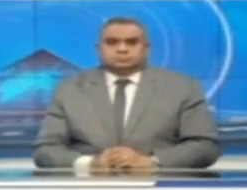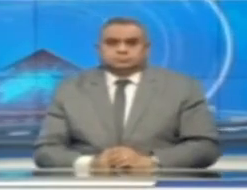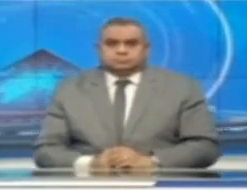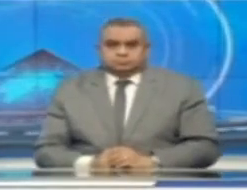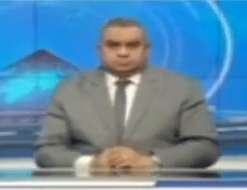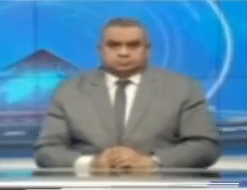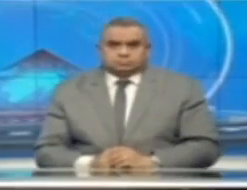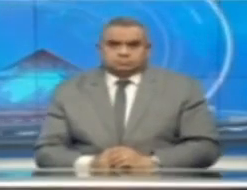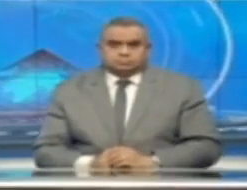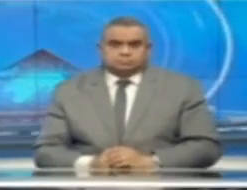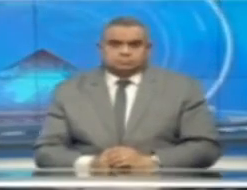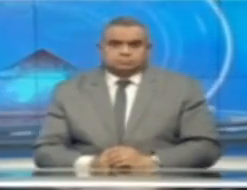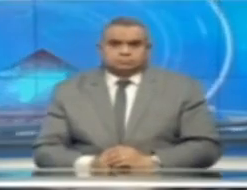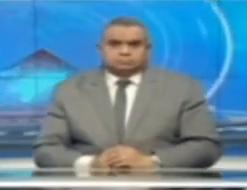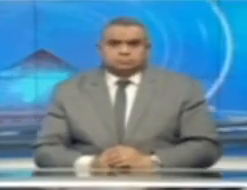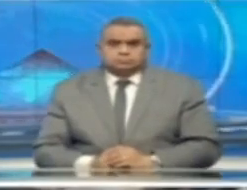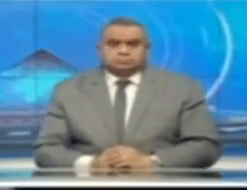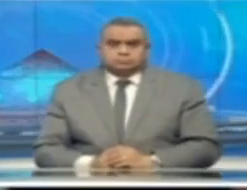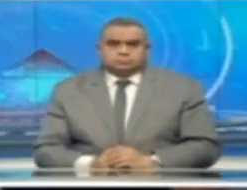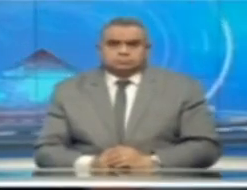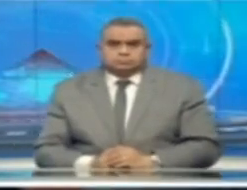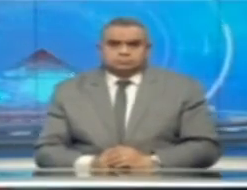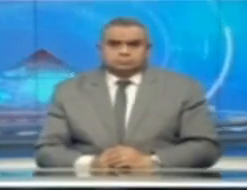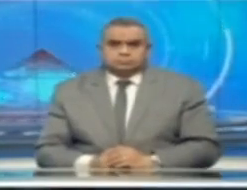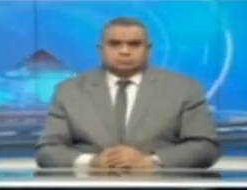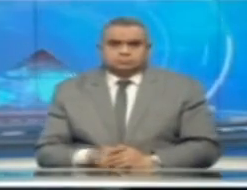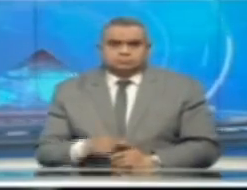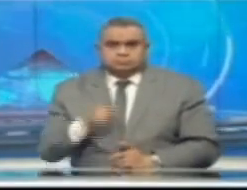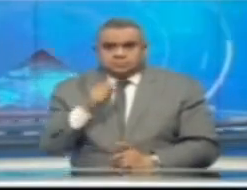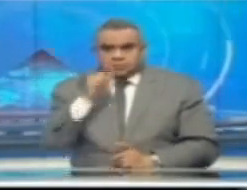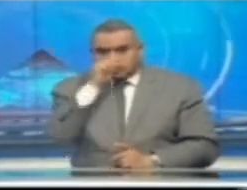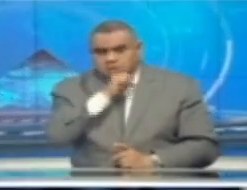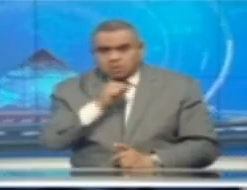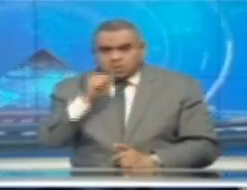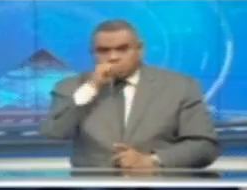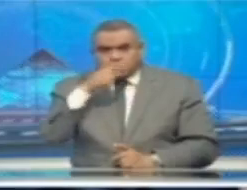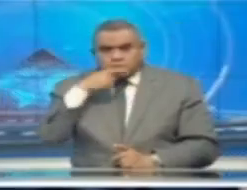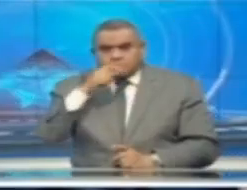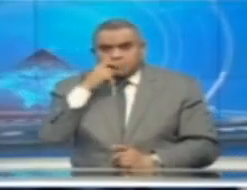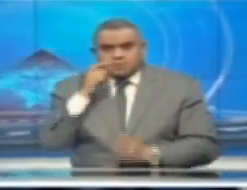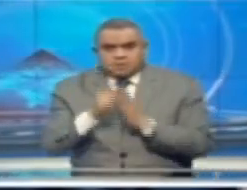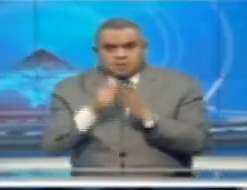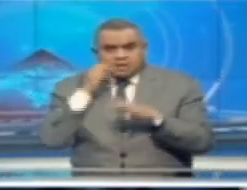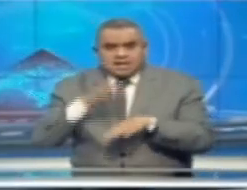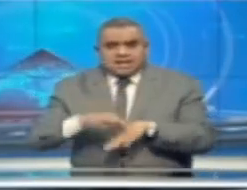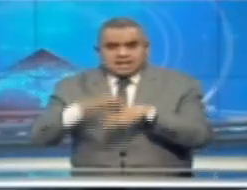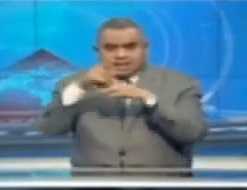قادر يكون إنسان جديد من حقه فرصة للحياة،